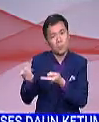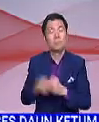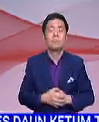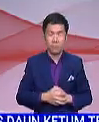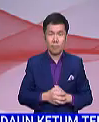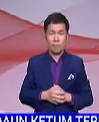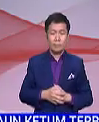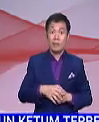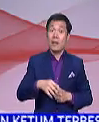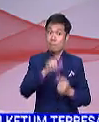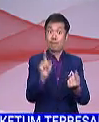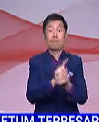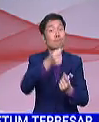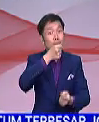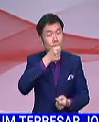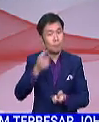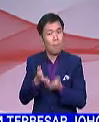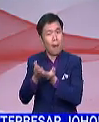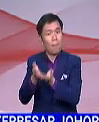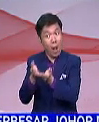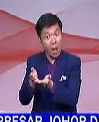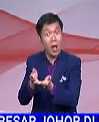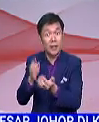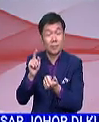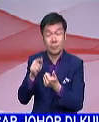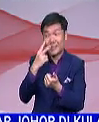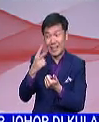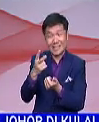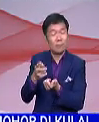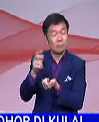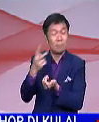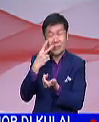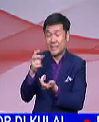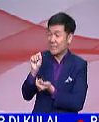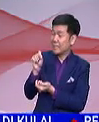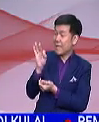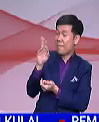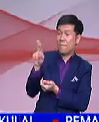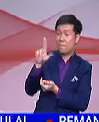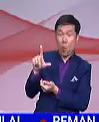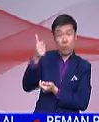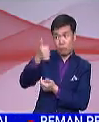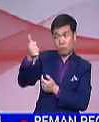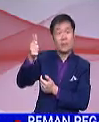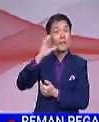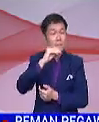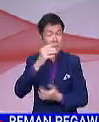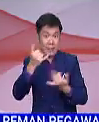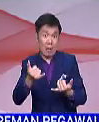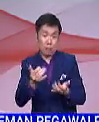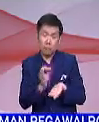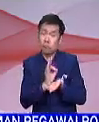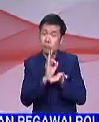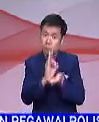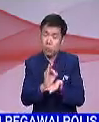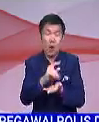Ketika ditemui RTM, Pegawai Pelabuhan Jabatan Pelabuhan dan Dermaga Menumbuk, Saiful Nizam Muhammad Zain berkata operasi hanya melibatkan perkhidmatan